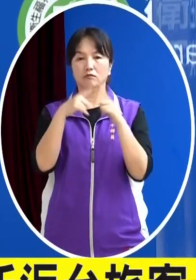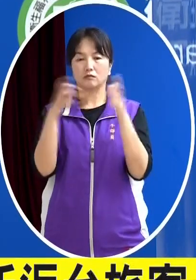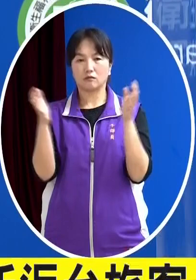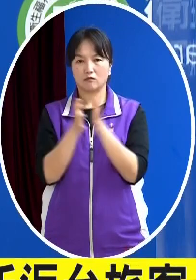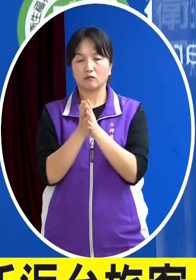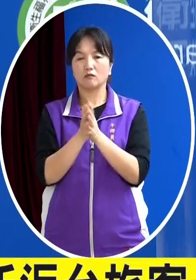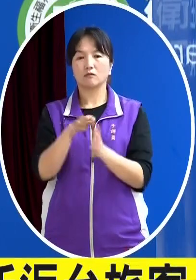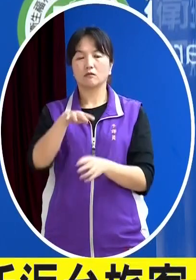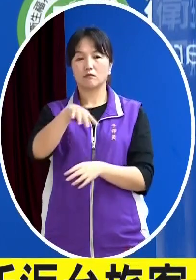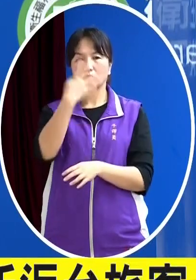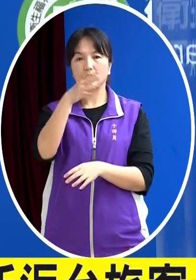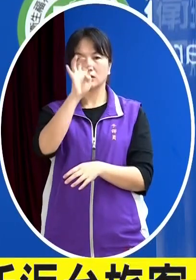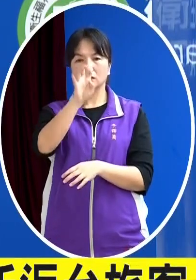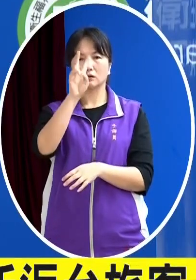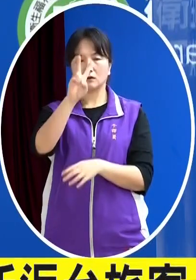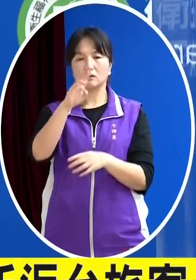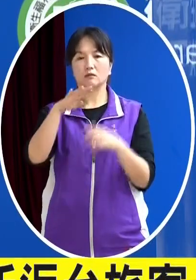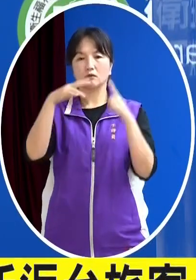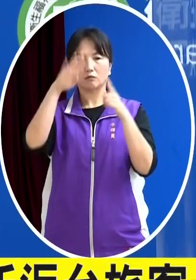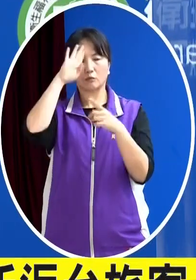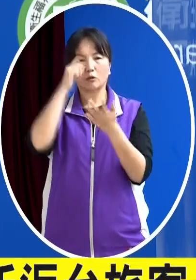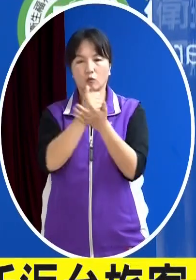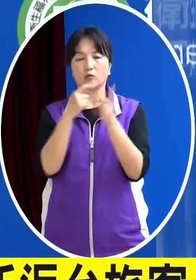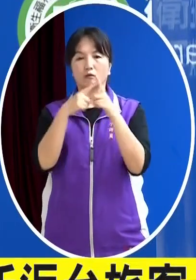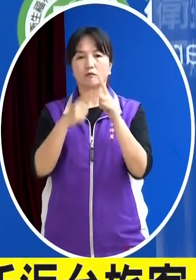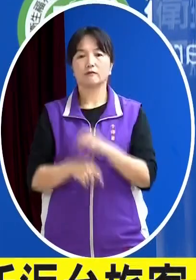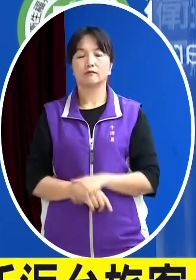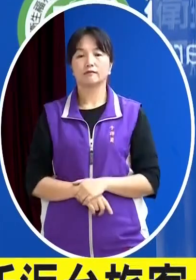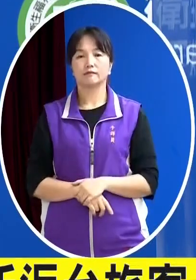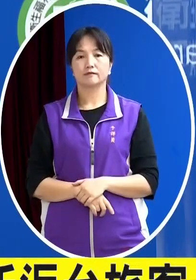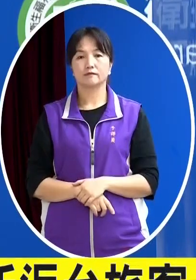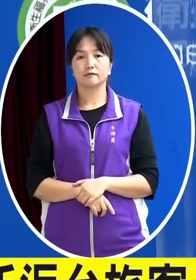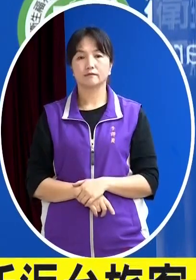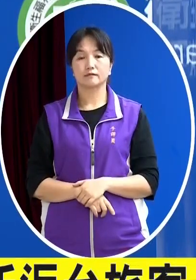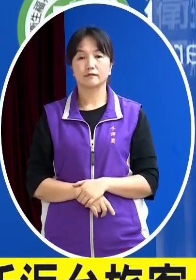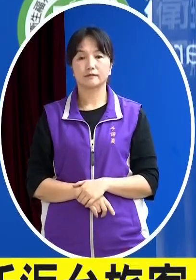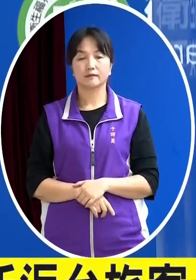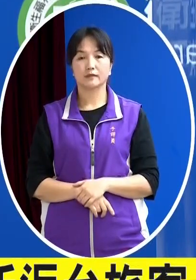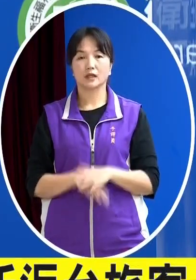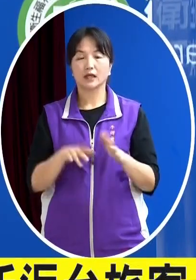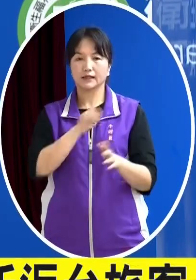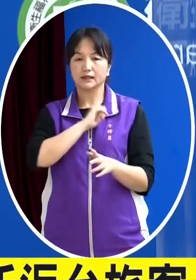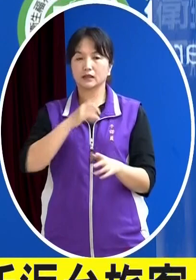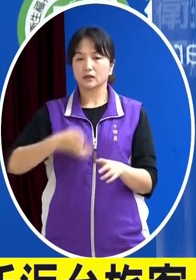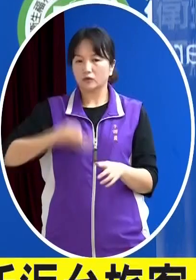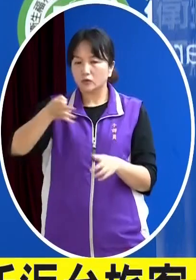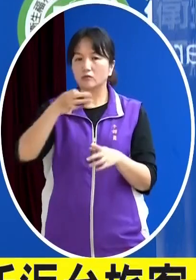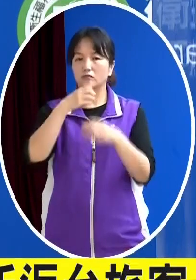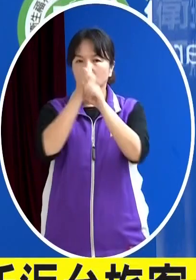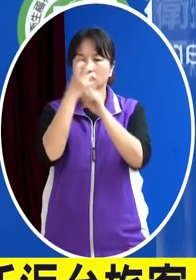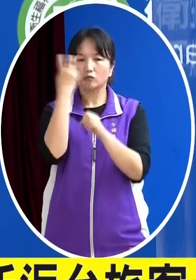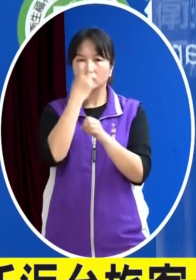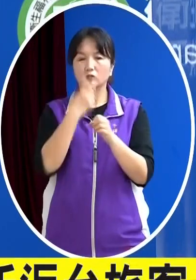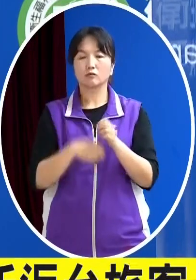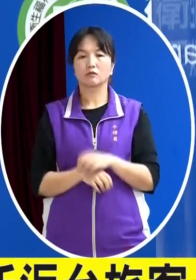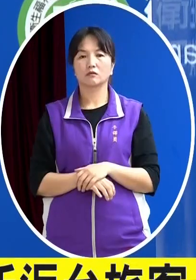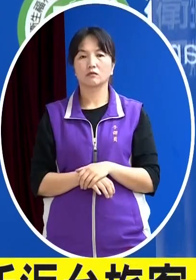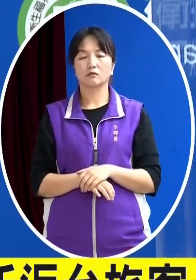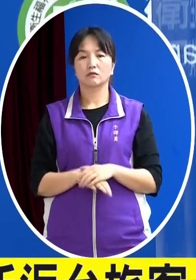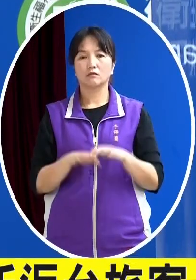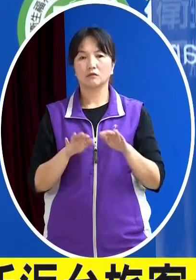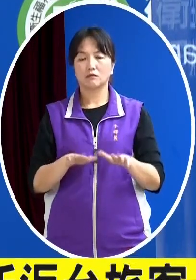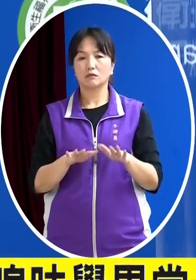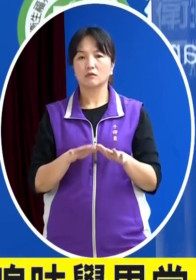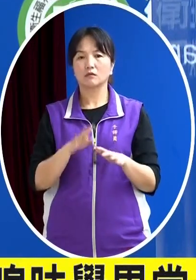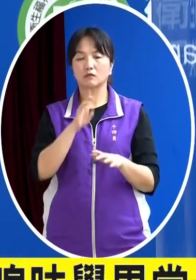总共是有442个个案。那对于在自费采检哈，我们进来对